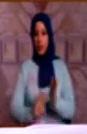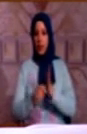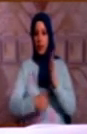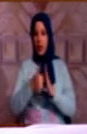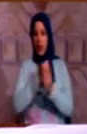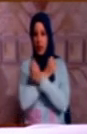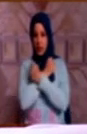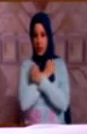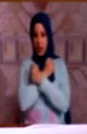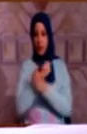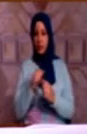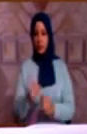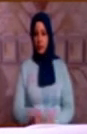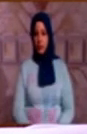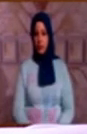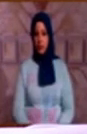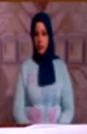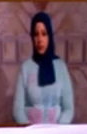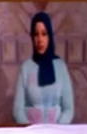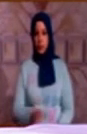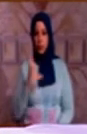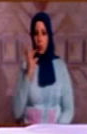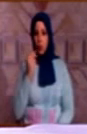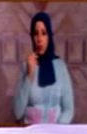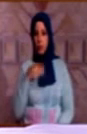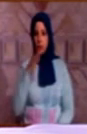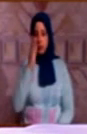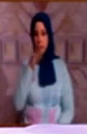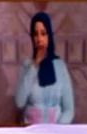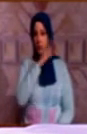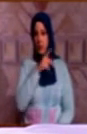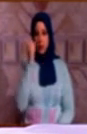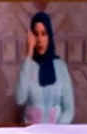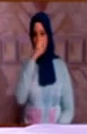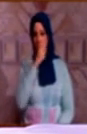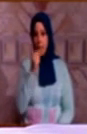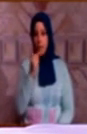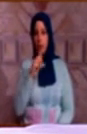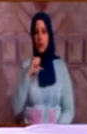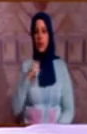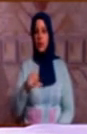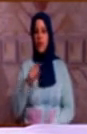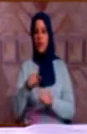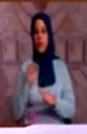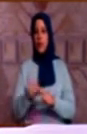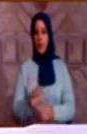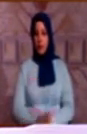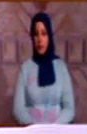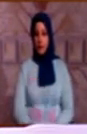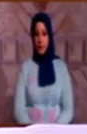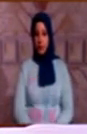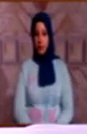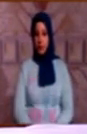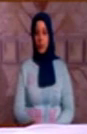التاريخ اللي كنا يعني كلنا فاكرينا كانت صعبه بلغت 90.2 % واللي